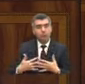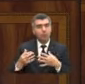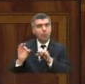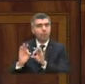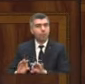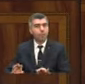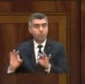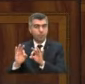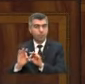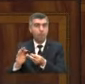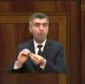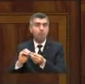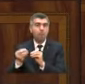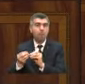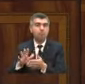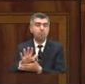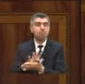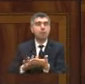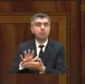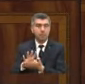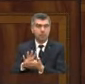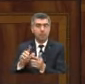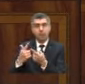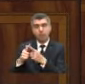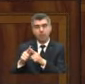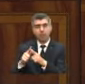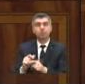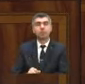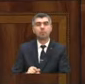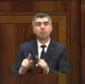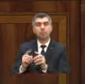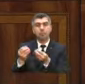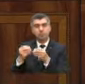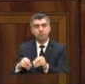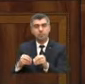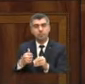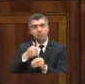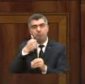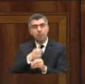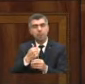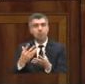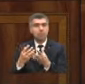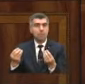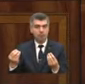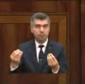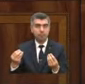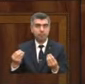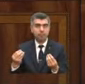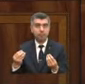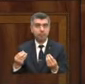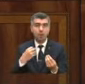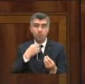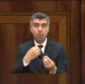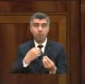أن ننسى إشكالية سوء الحكام واختلالات التدبير في القطاع الصحي وتفشي الفساد على نطاق واسع. وهنا السيد رئيس الحكومة، نبغي نقول لكم